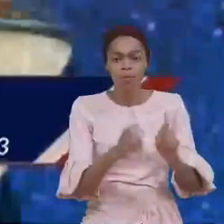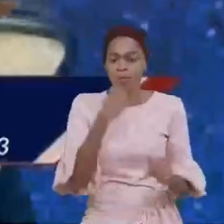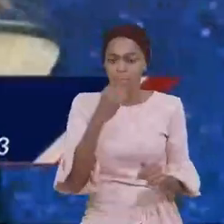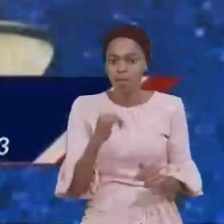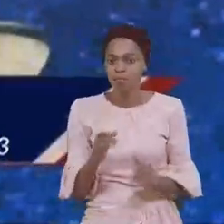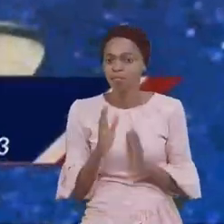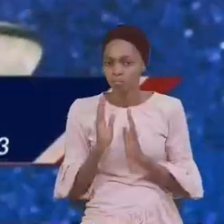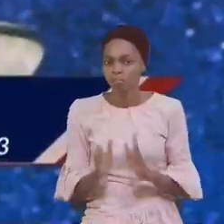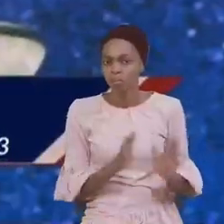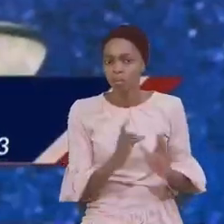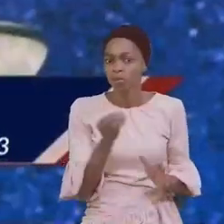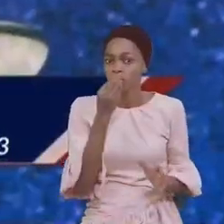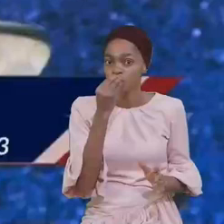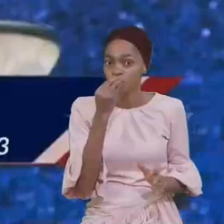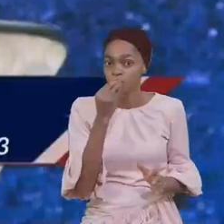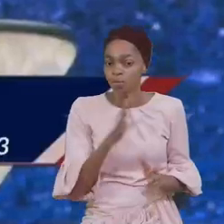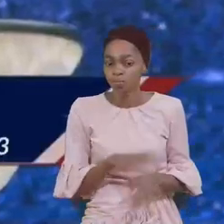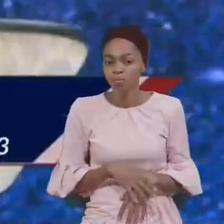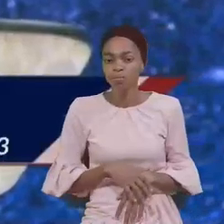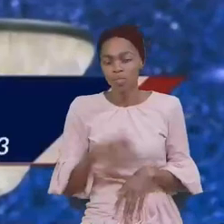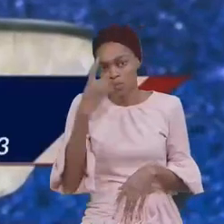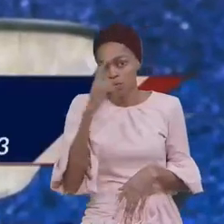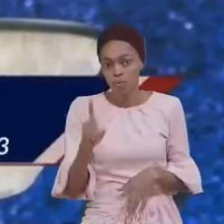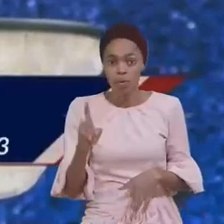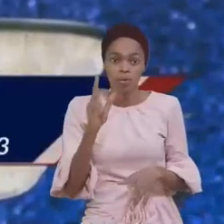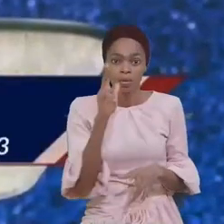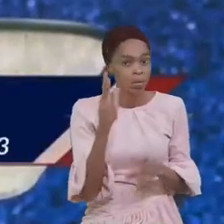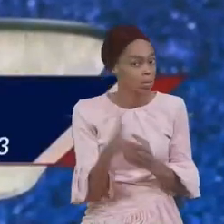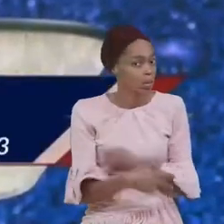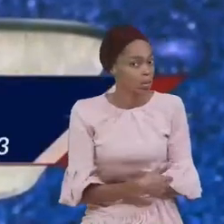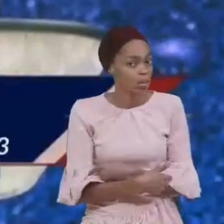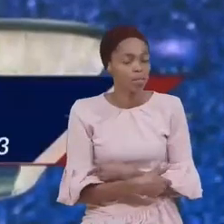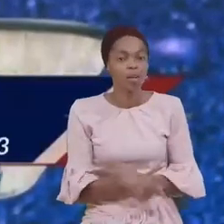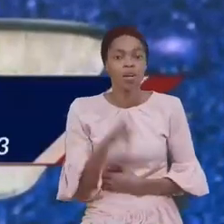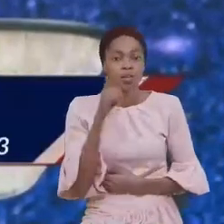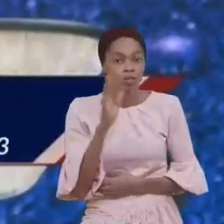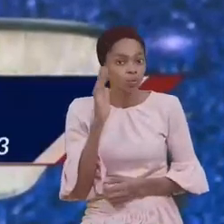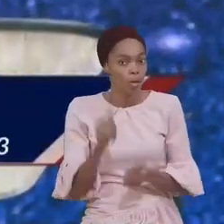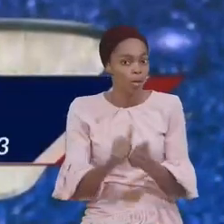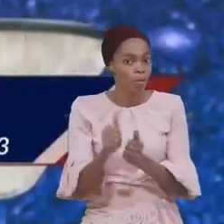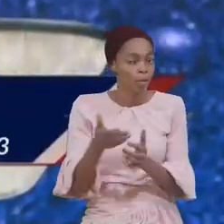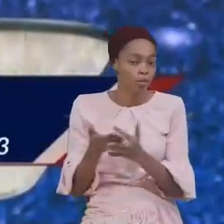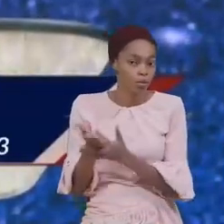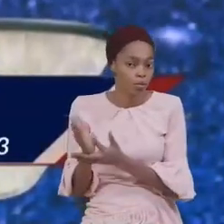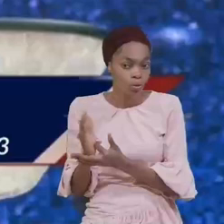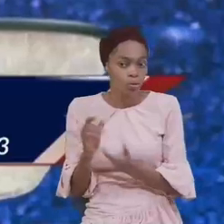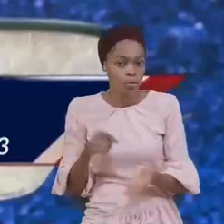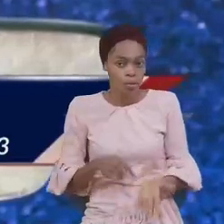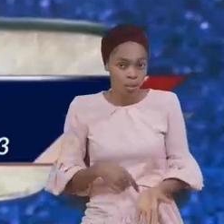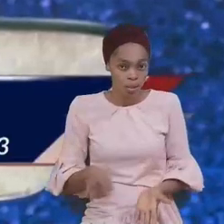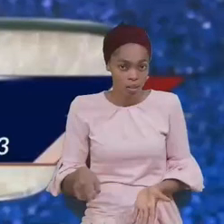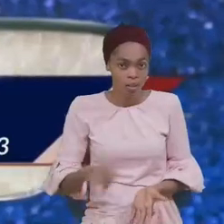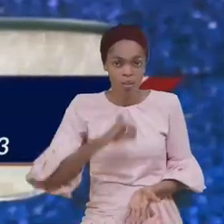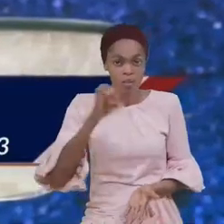Parcourez le camp et voici ce que vous commanderez au peuple. Préparez-vous des provisions car dans 3 jours vous passerez ce